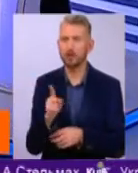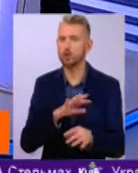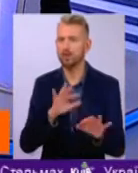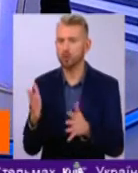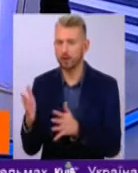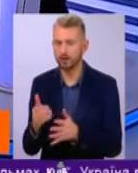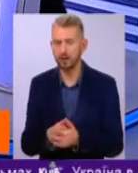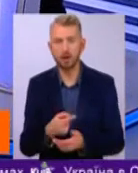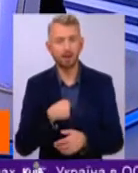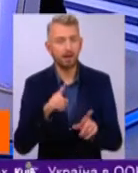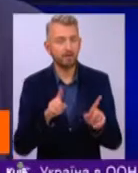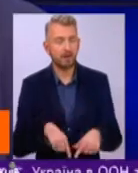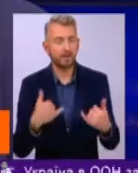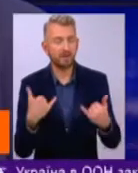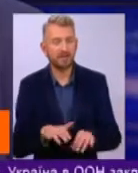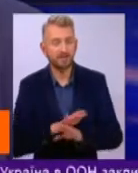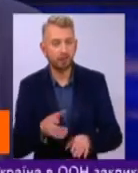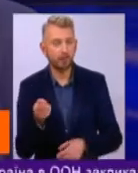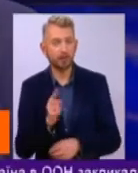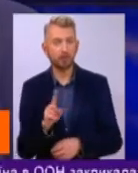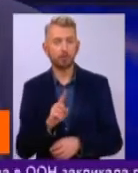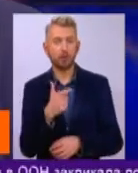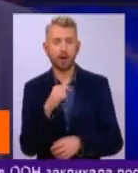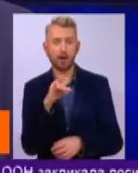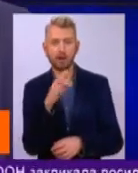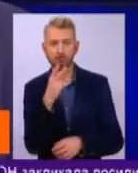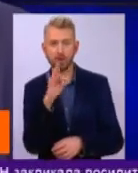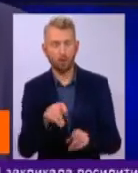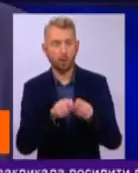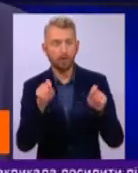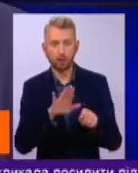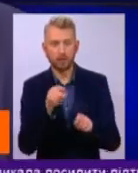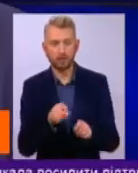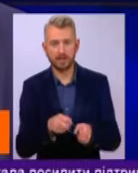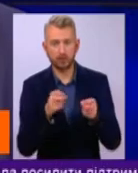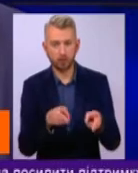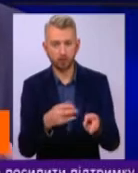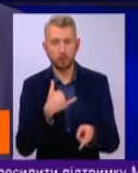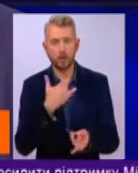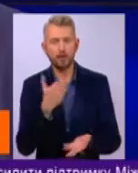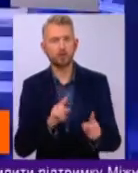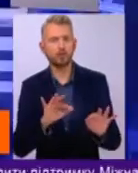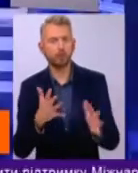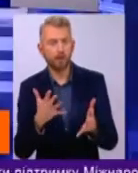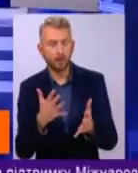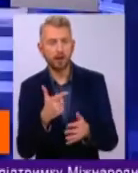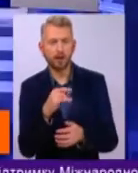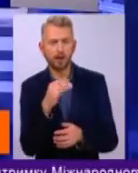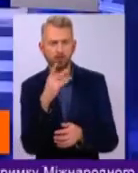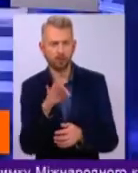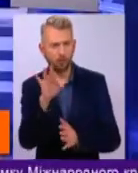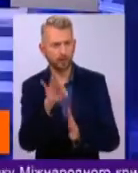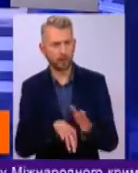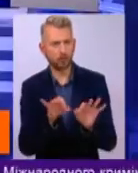відбувається. Я навіть не здивований тим, що Антон Геращенко не розкрив цей злочин. У нас, якщо відбувається, Антон Геращенко зразу дає